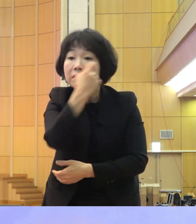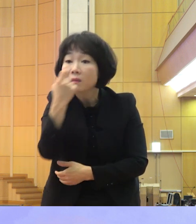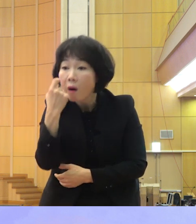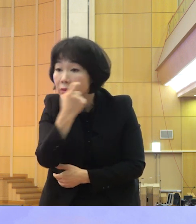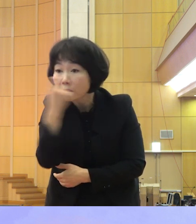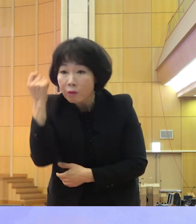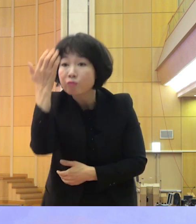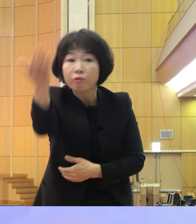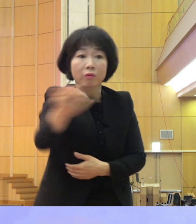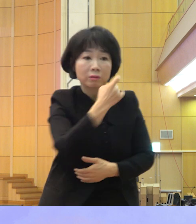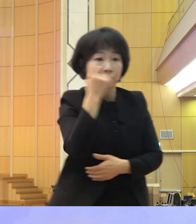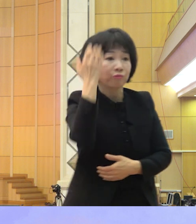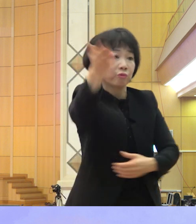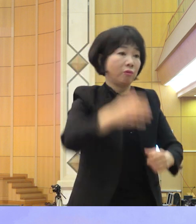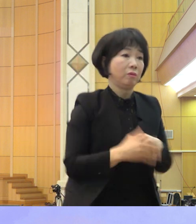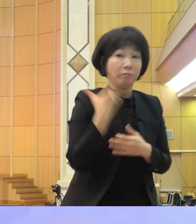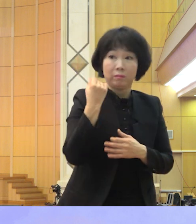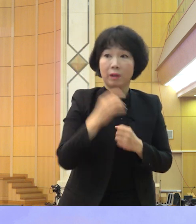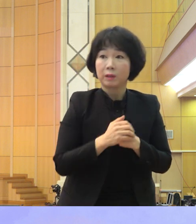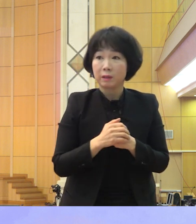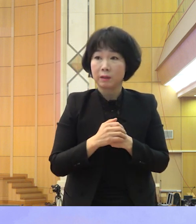증거입니다. 증표입니다. 증표.